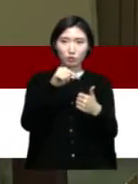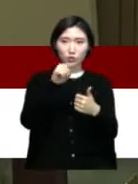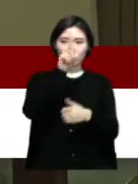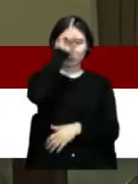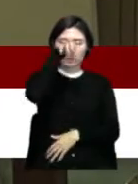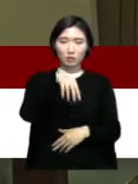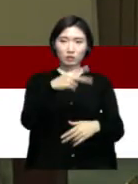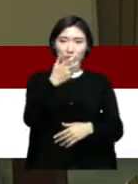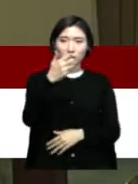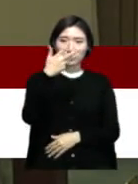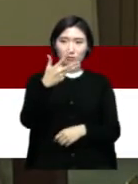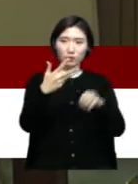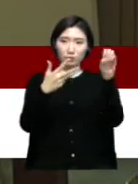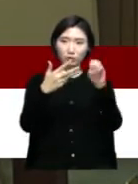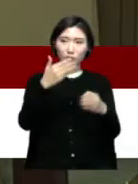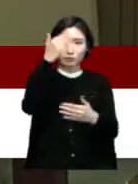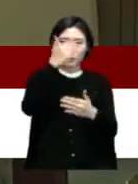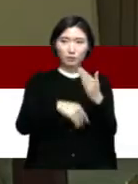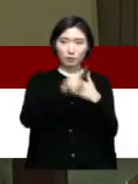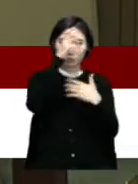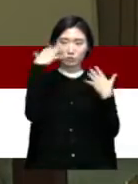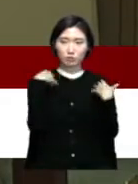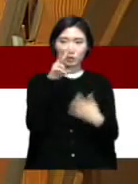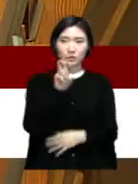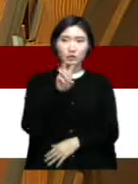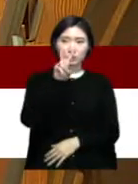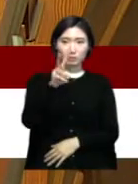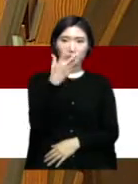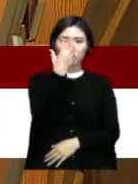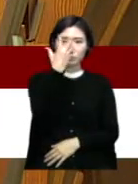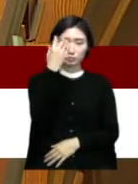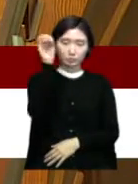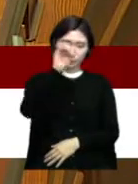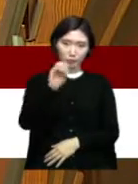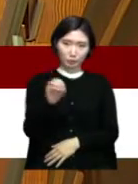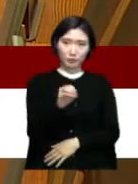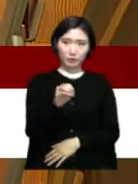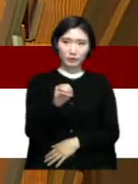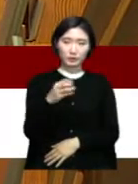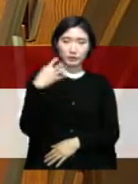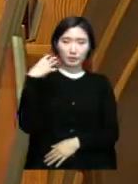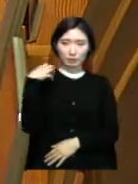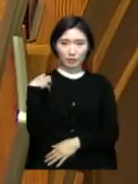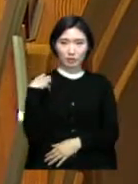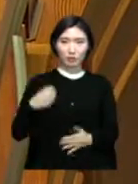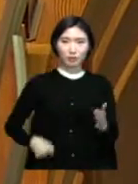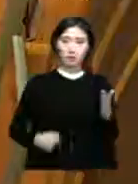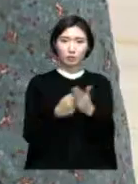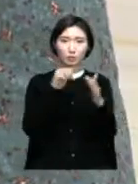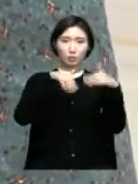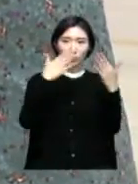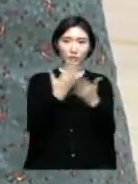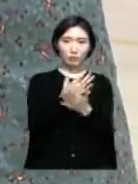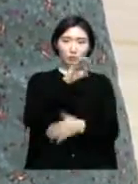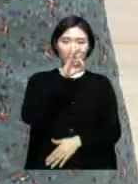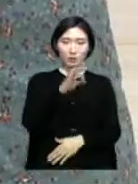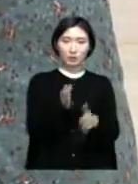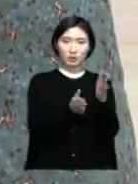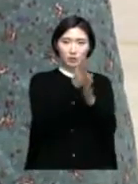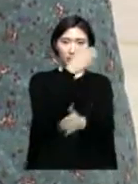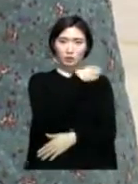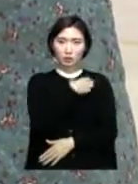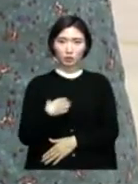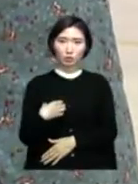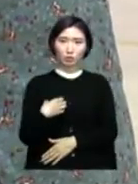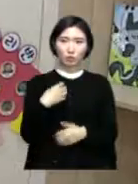정부가 나머지 22% 인 8 1600억원을 부담하기로 했습니다 모든 비용을 각 시 도 교육청이